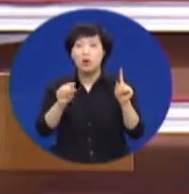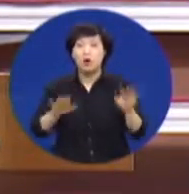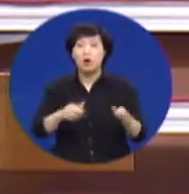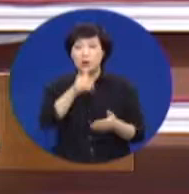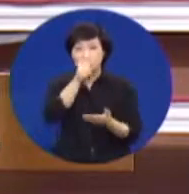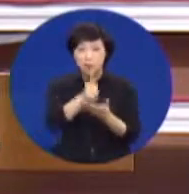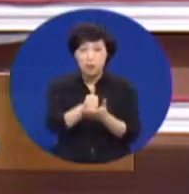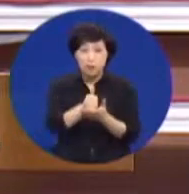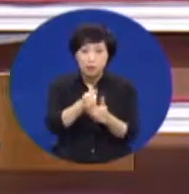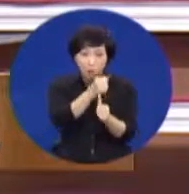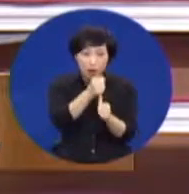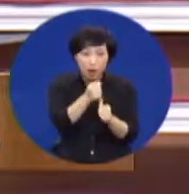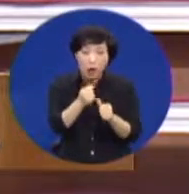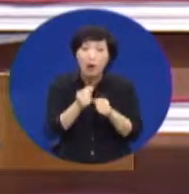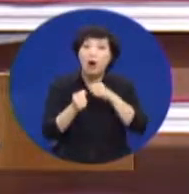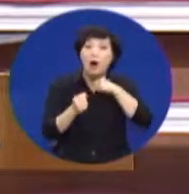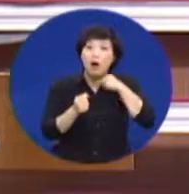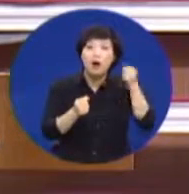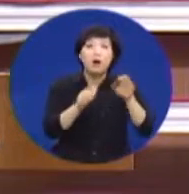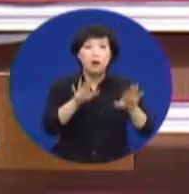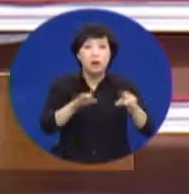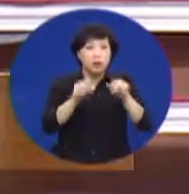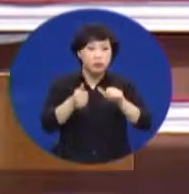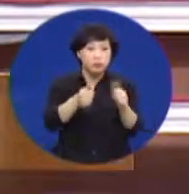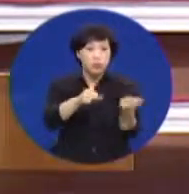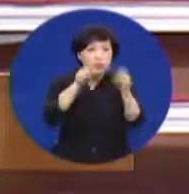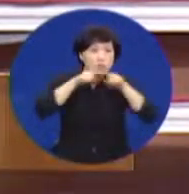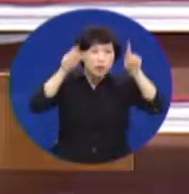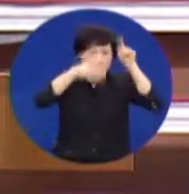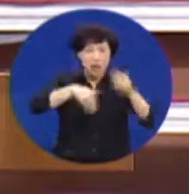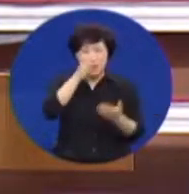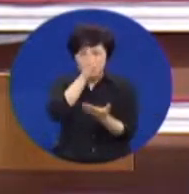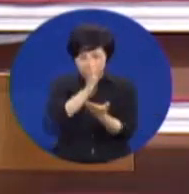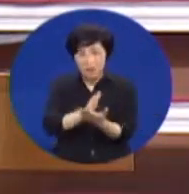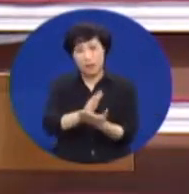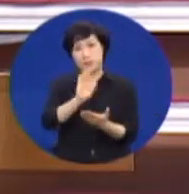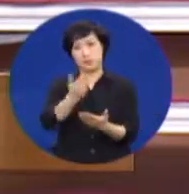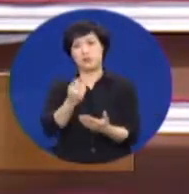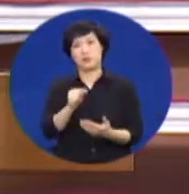죄에 매여 끌려 죽어 지옥 가면 안 돼!